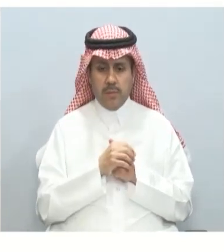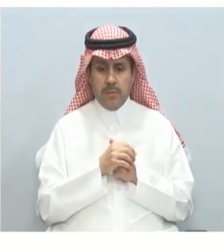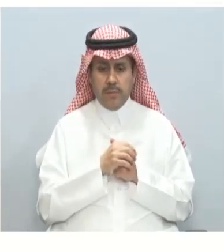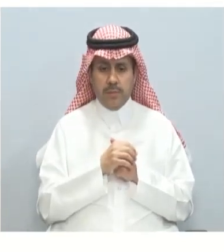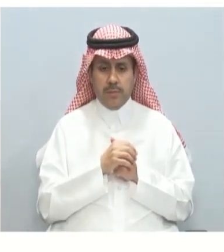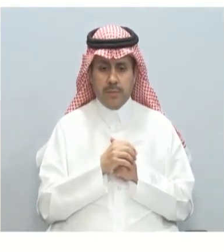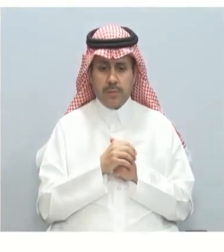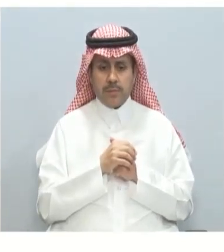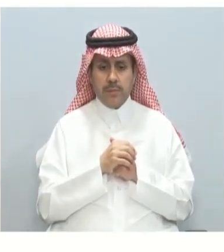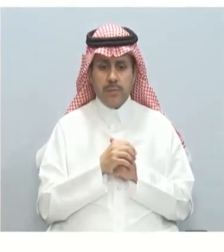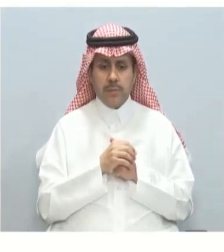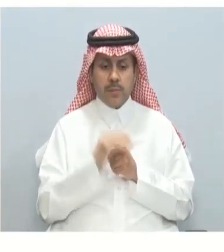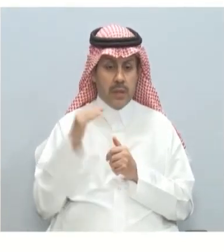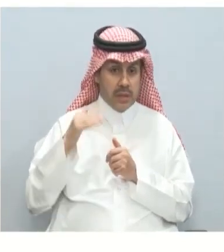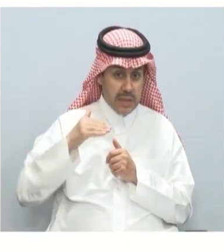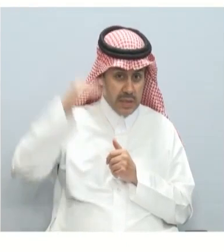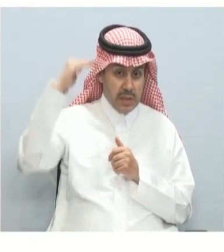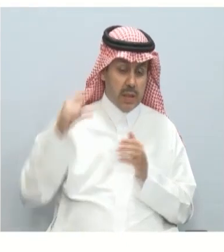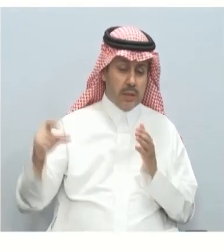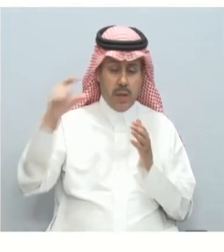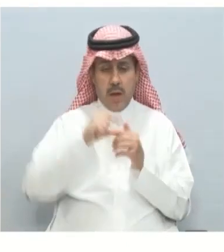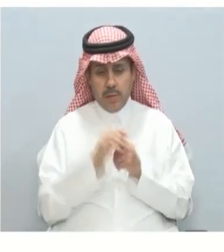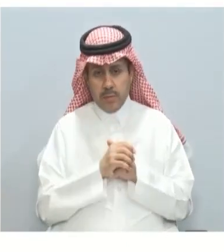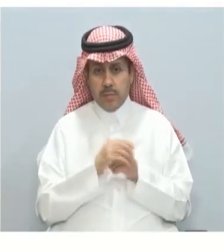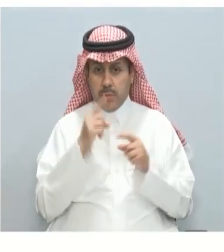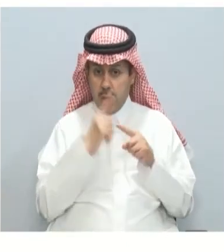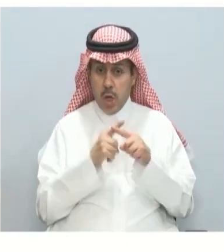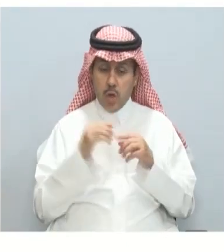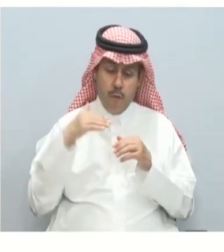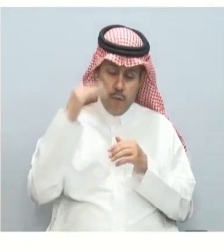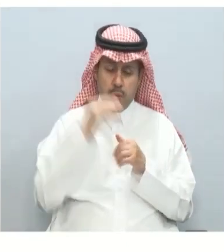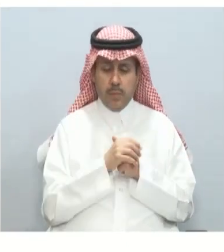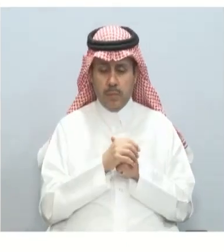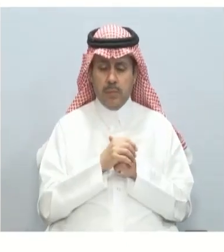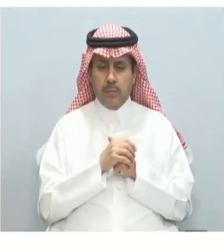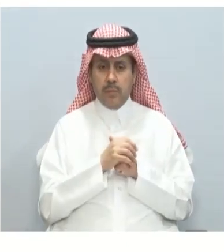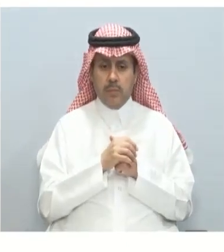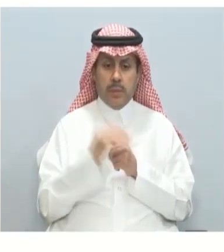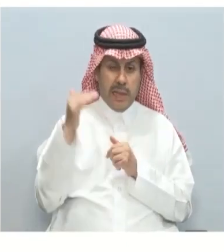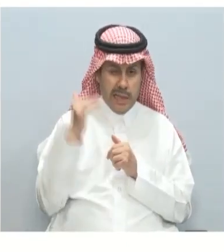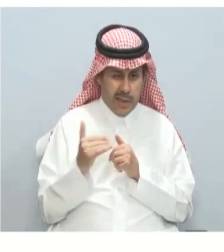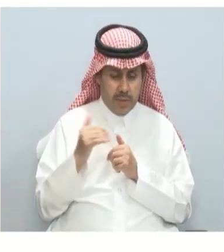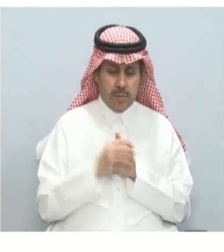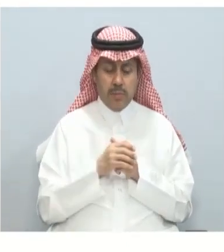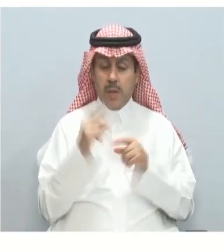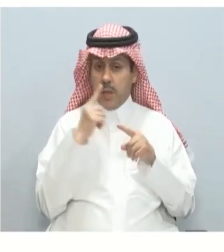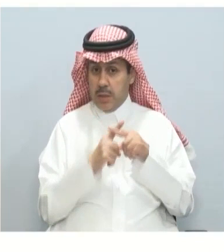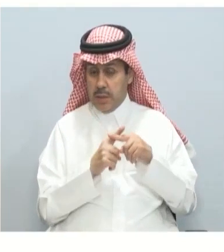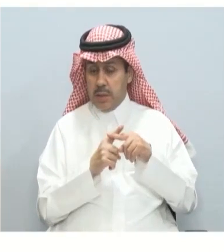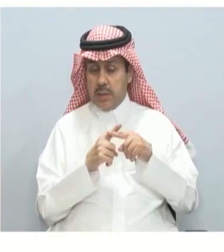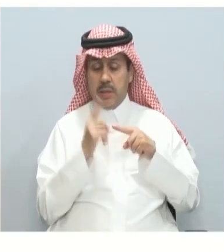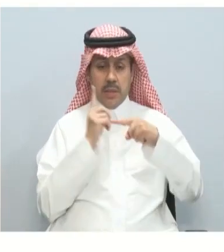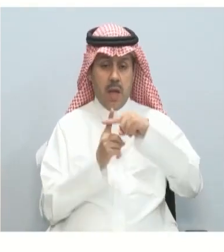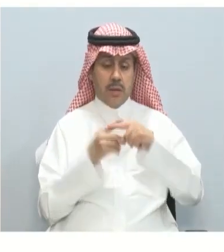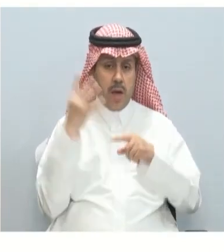وهكذا وتزيد قيم الداله بتزايد قيم اكس فان اقل قيمه للداله تكون عندما اكس زئ ا يساوي